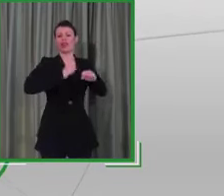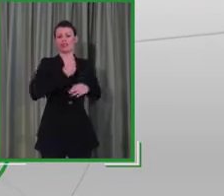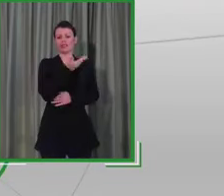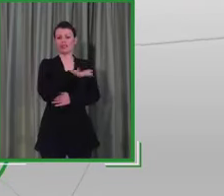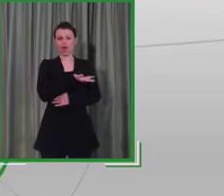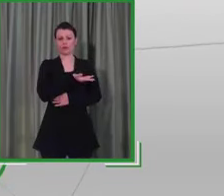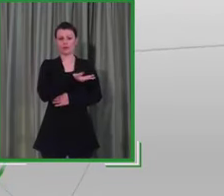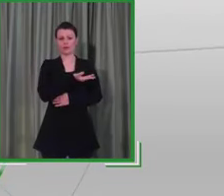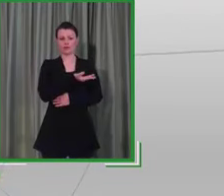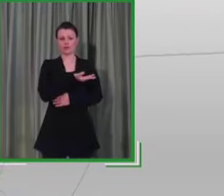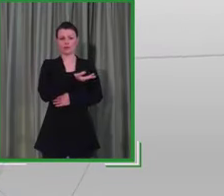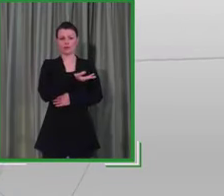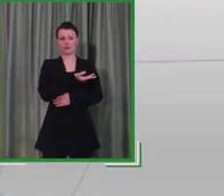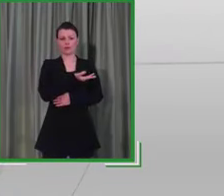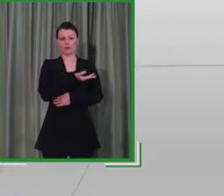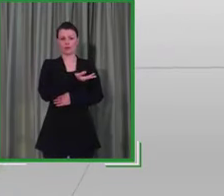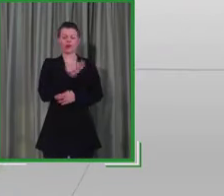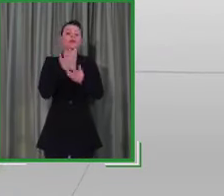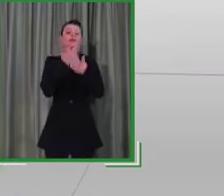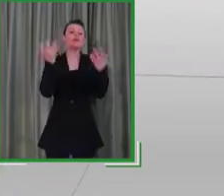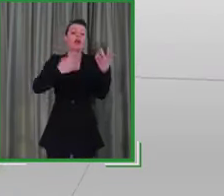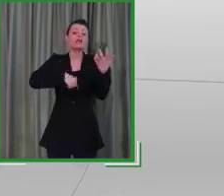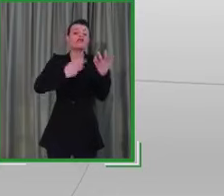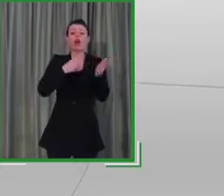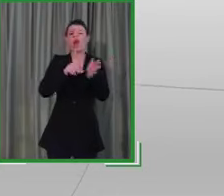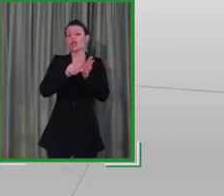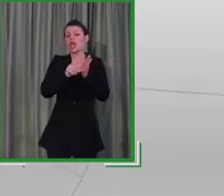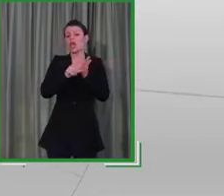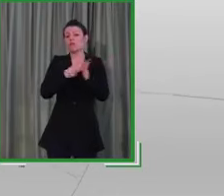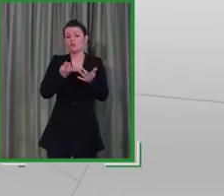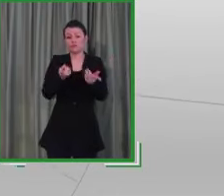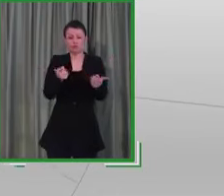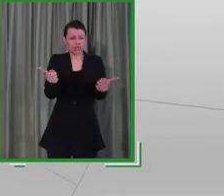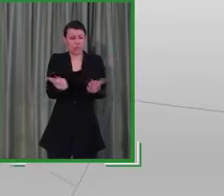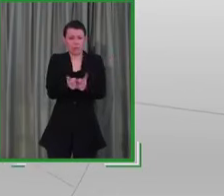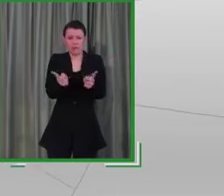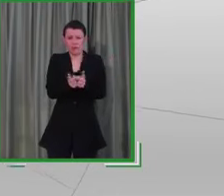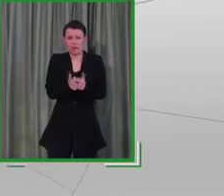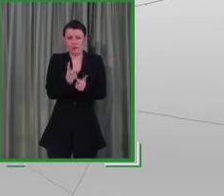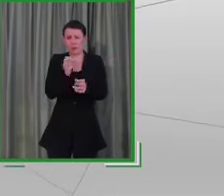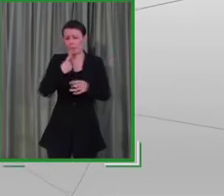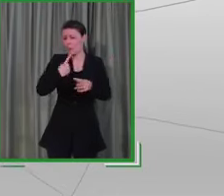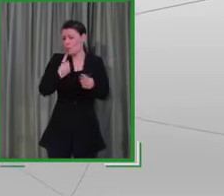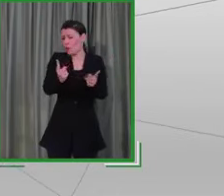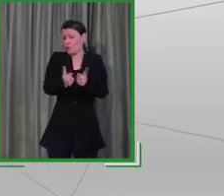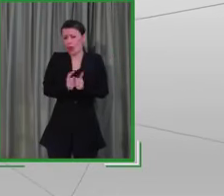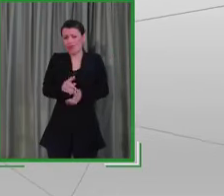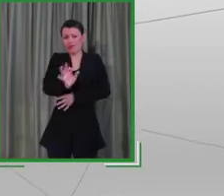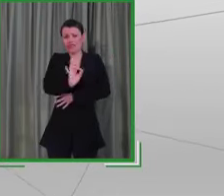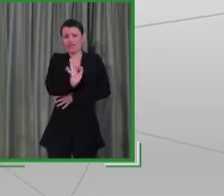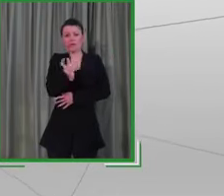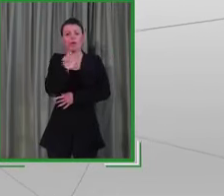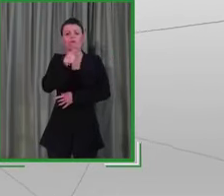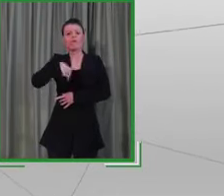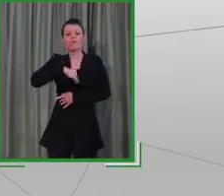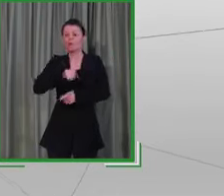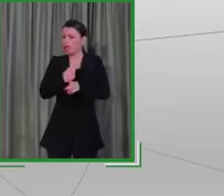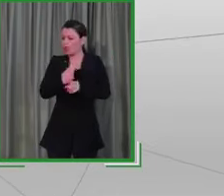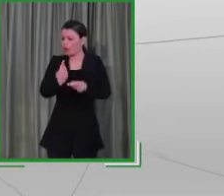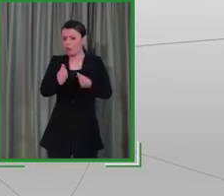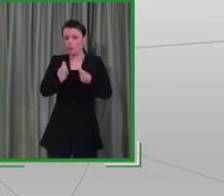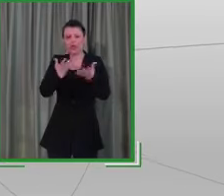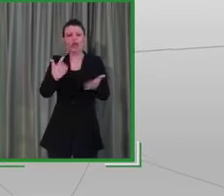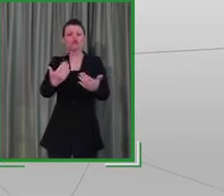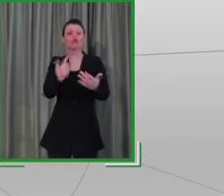evidentemente noi abbiamo dei tempi molto stretti strettissimi in quanto dovremmo dare le indicazioni al